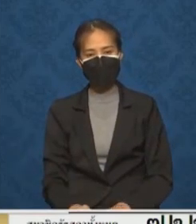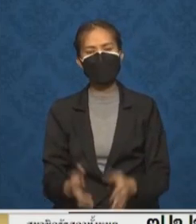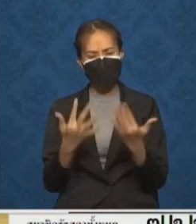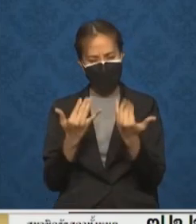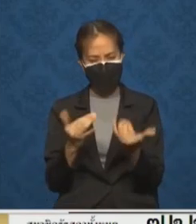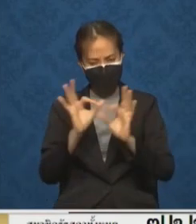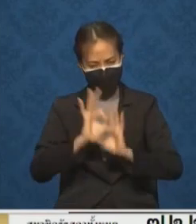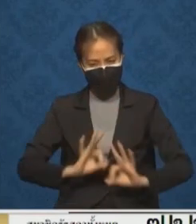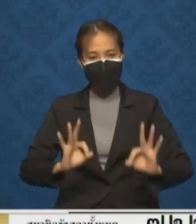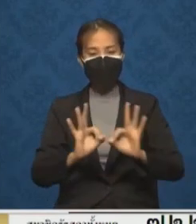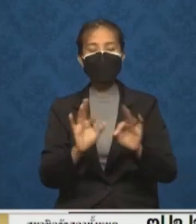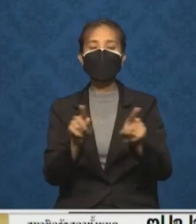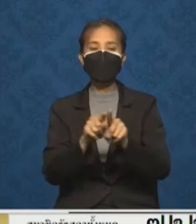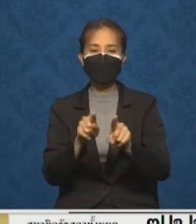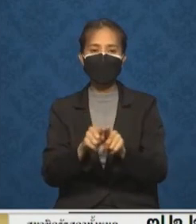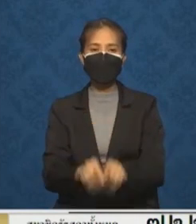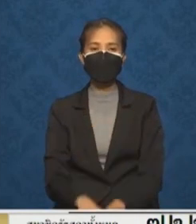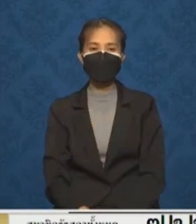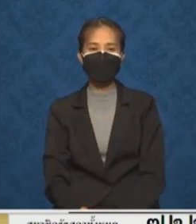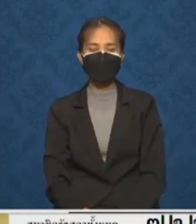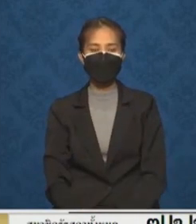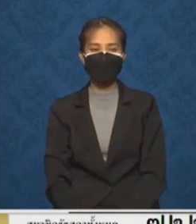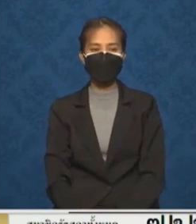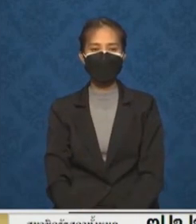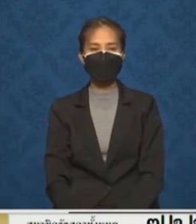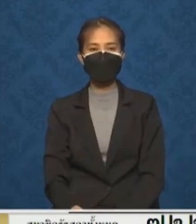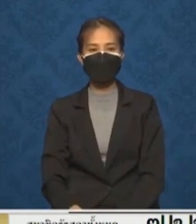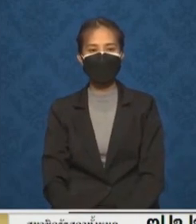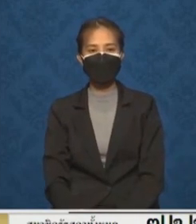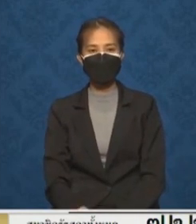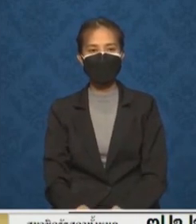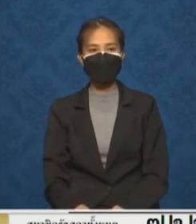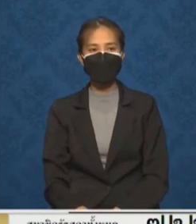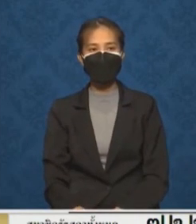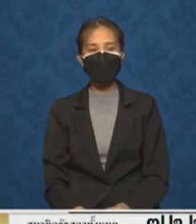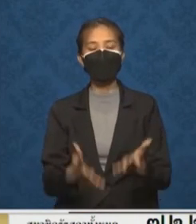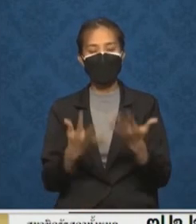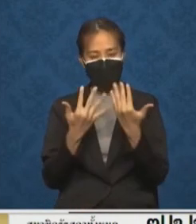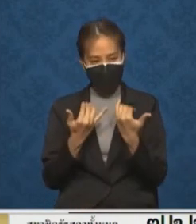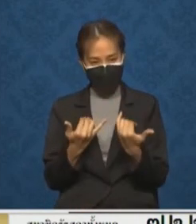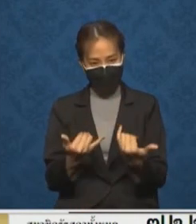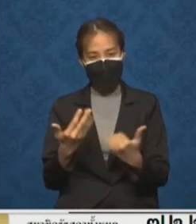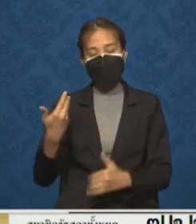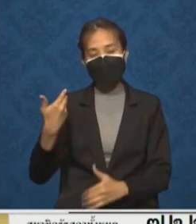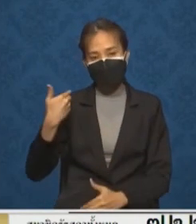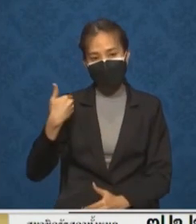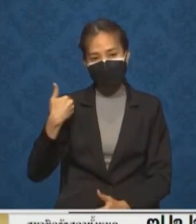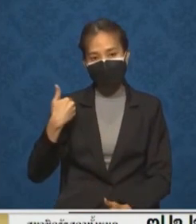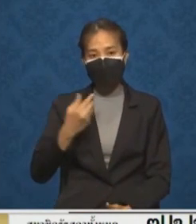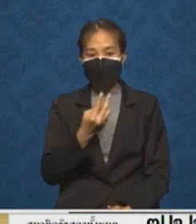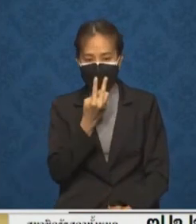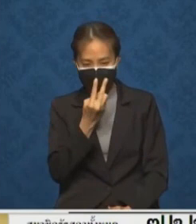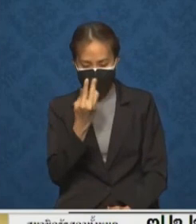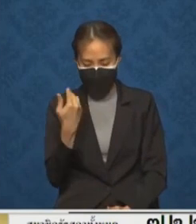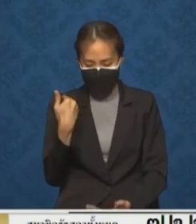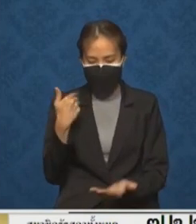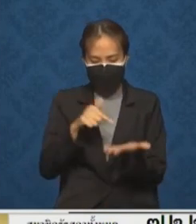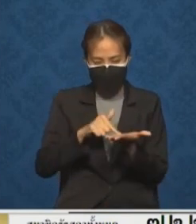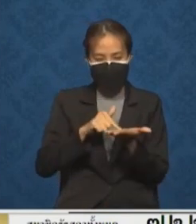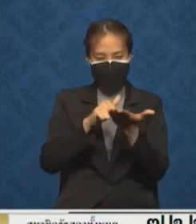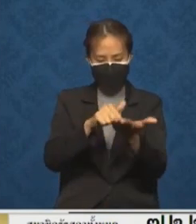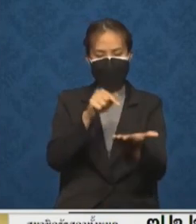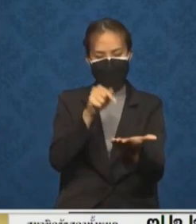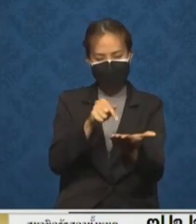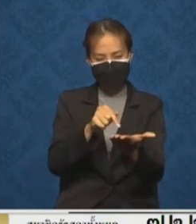ำคัญเหมือนกันครับแล้วก็เป็นที่น่ายินดีว่าได้มีปรากฏให้เห็นในบางร่างของ